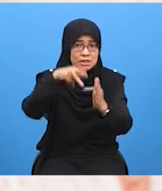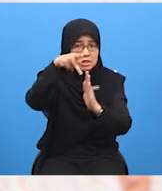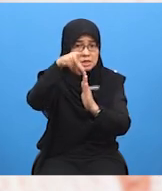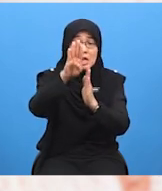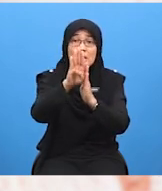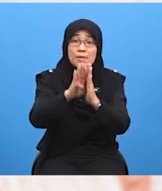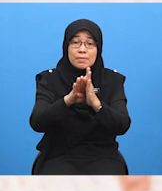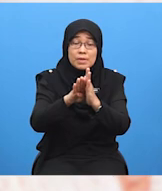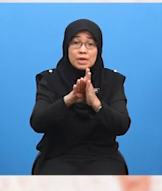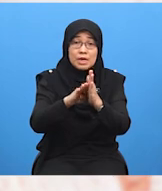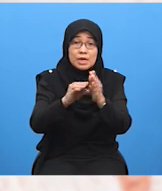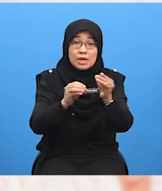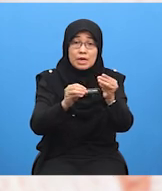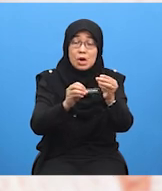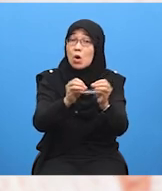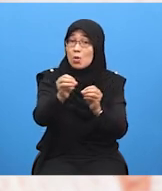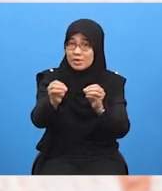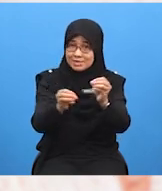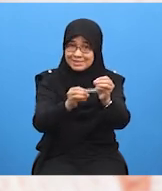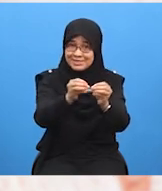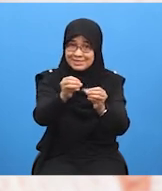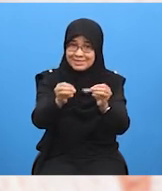dengan menggunakan jadual berikut.